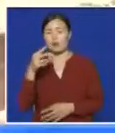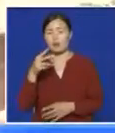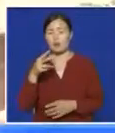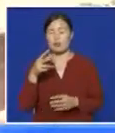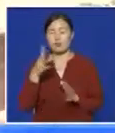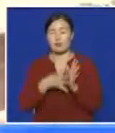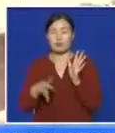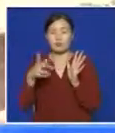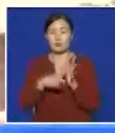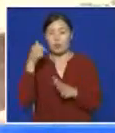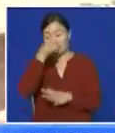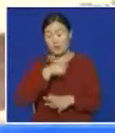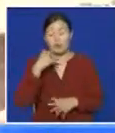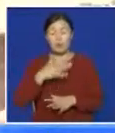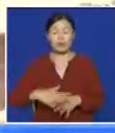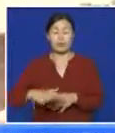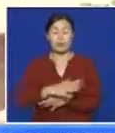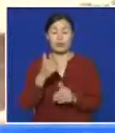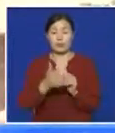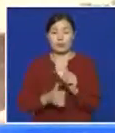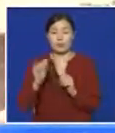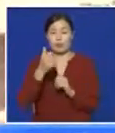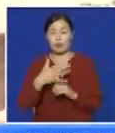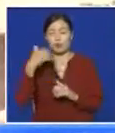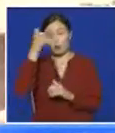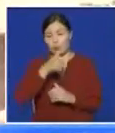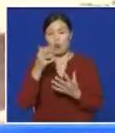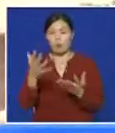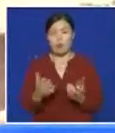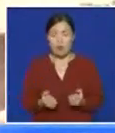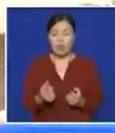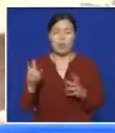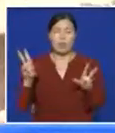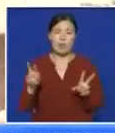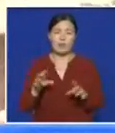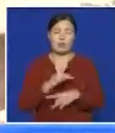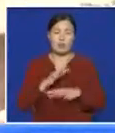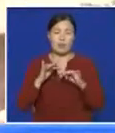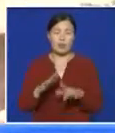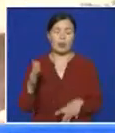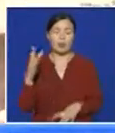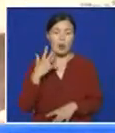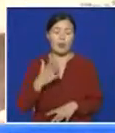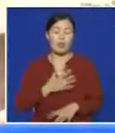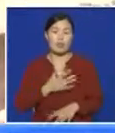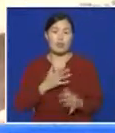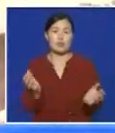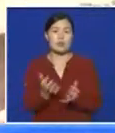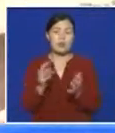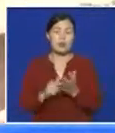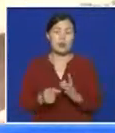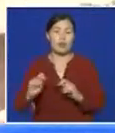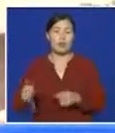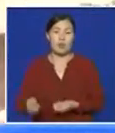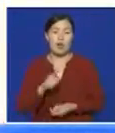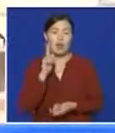с этим Ассамблея народа Казахстана ежегодно принимает участие в различных тематических мероприятиях. Наша цель – сохранить и передать